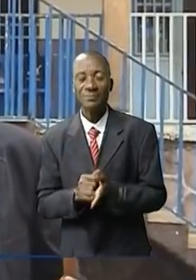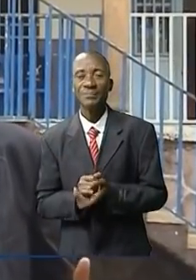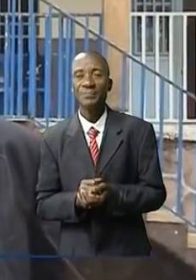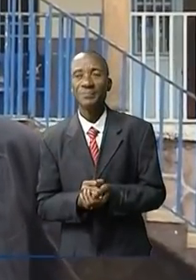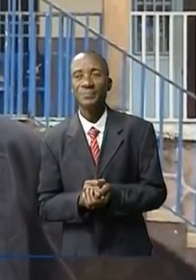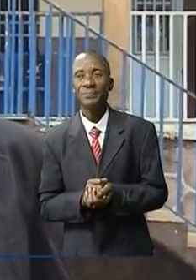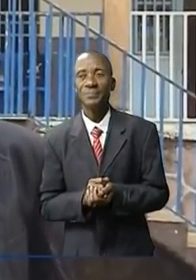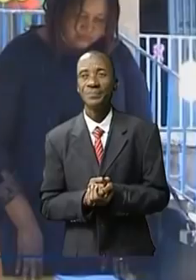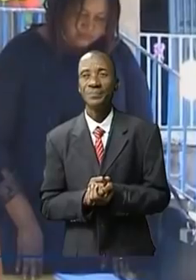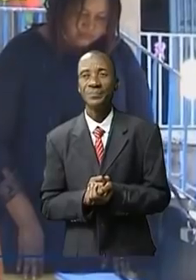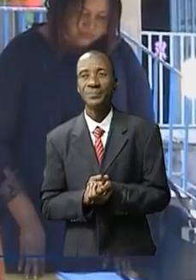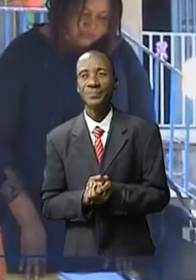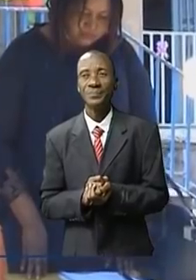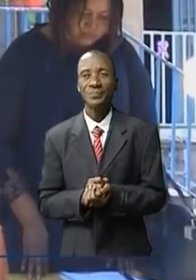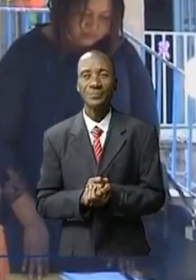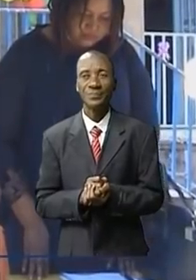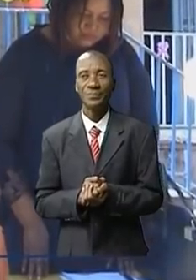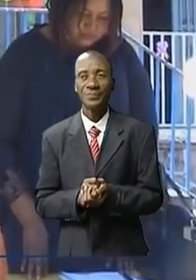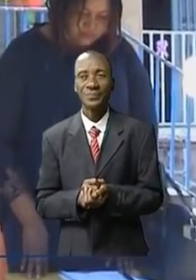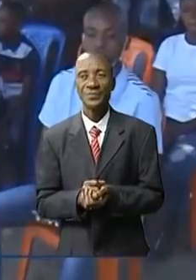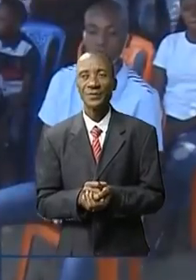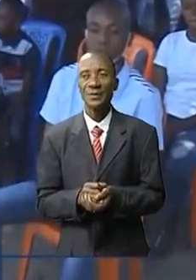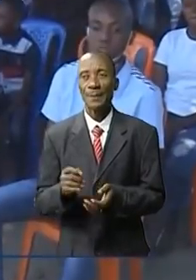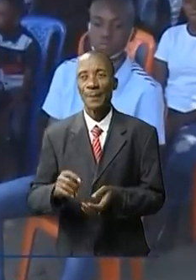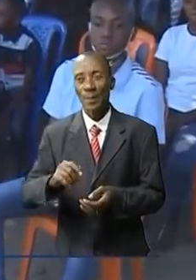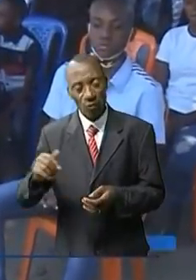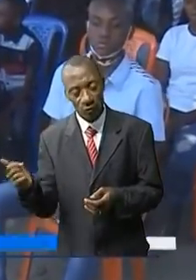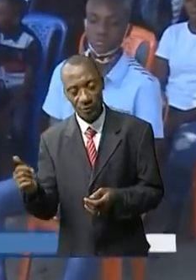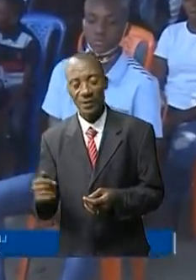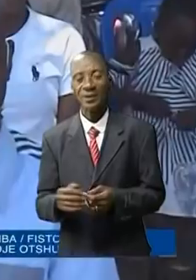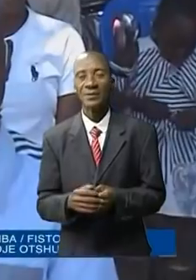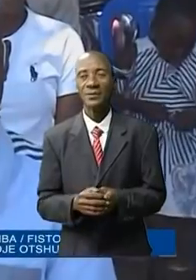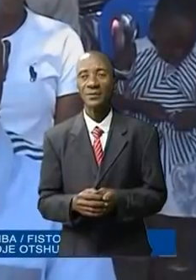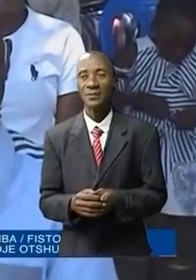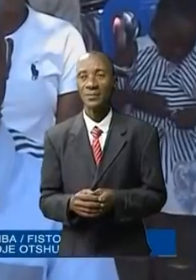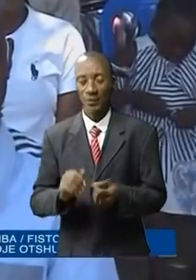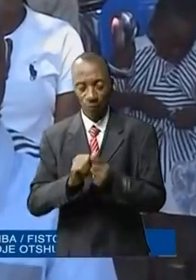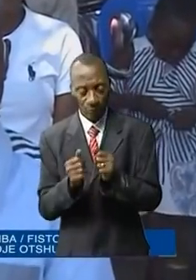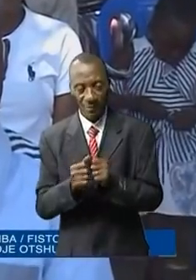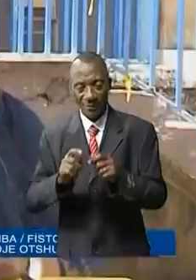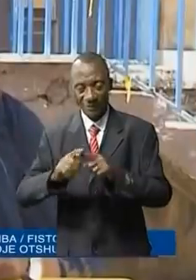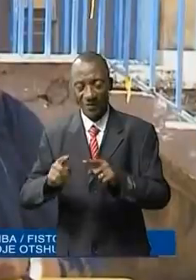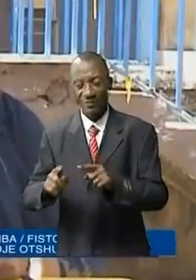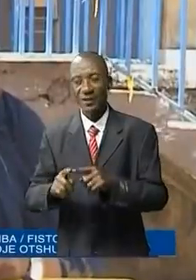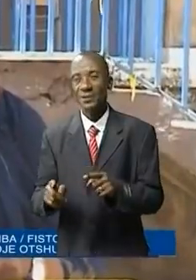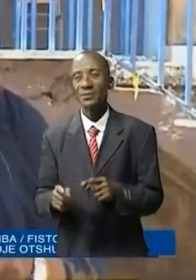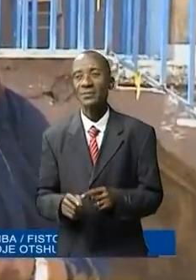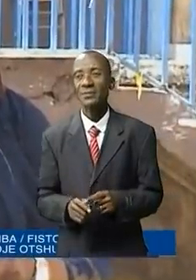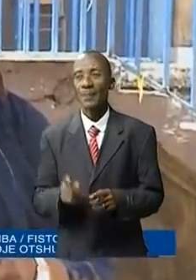encadrer. L'école chrétienne Montberceau de Joie ouvre généralement ses portes à la rentrée scolaire par